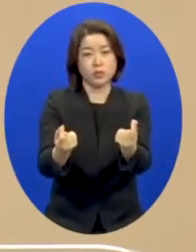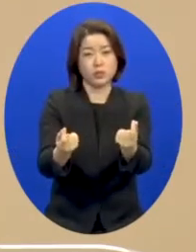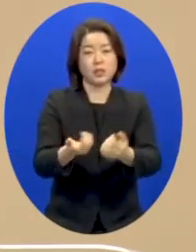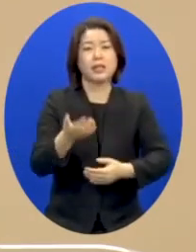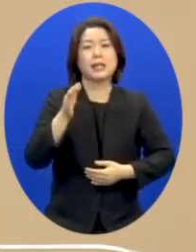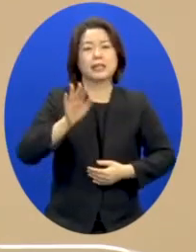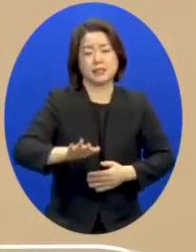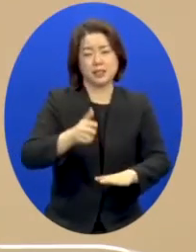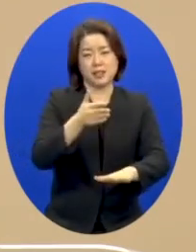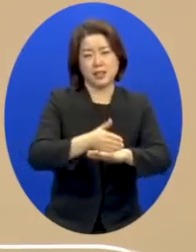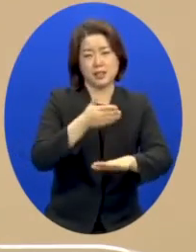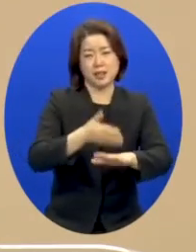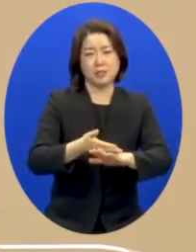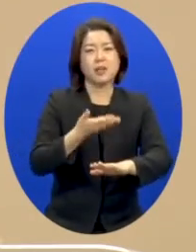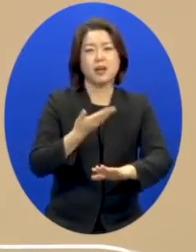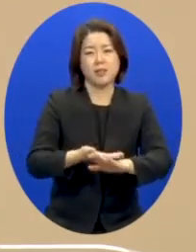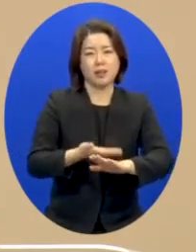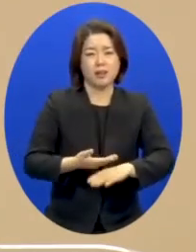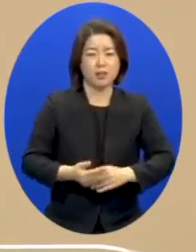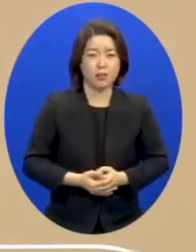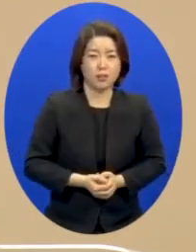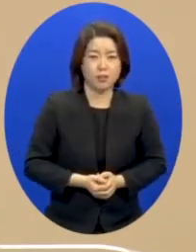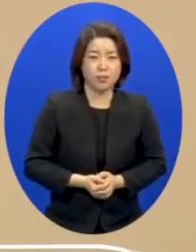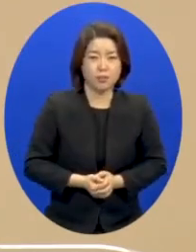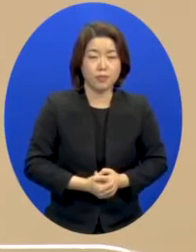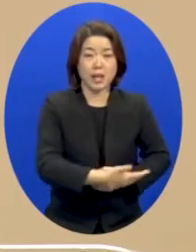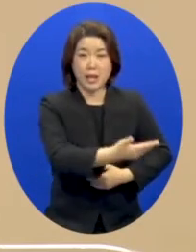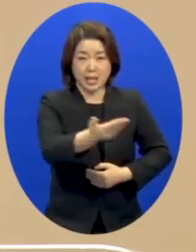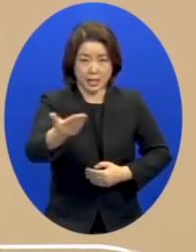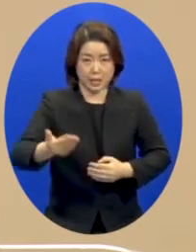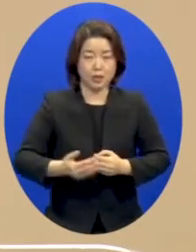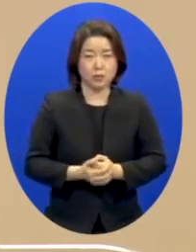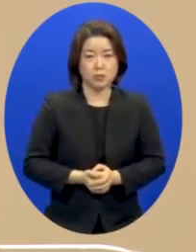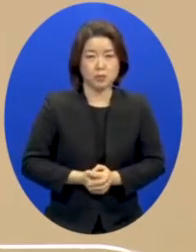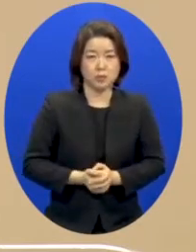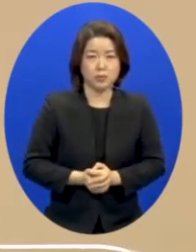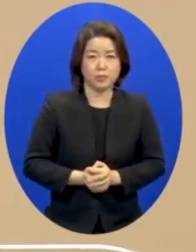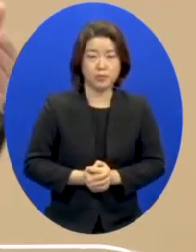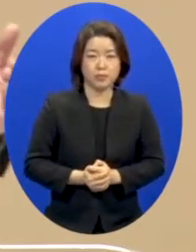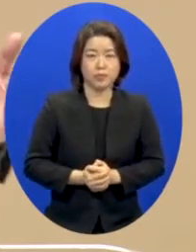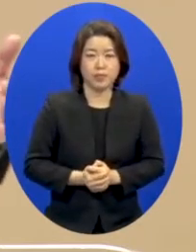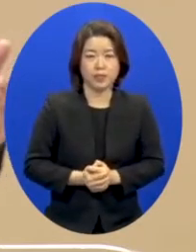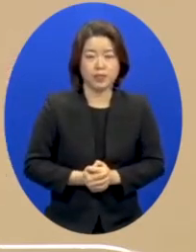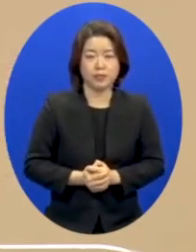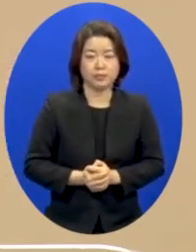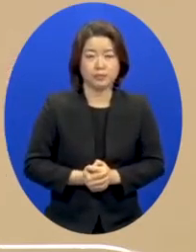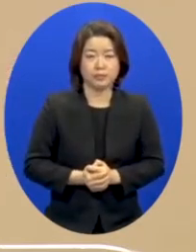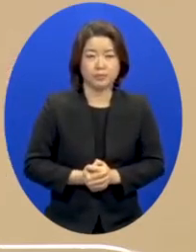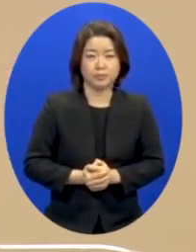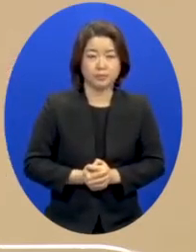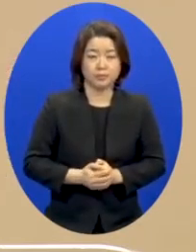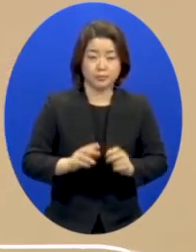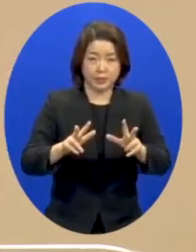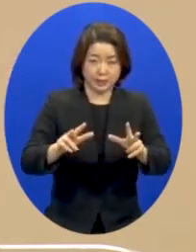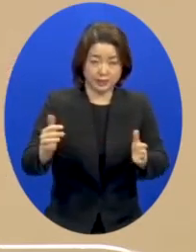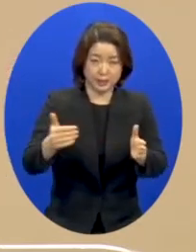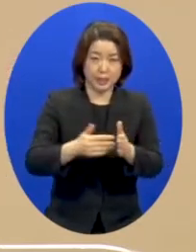그런데 감사가 다른 거예요. 여러분, 한 1년을 이제 살았습니다.